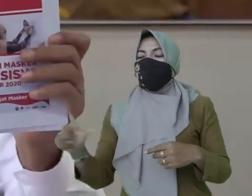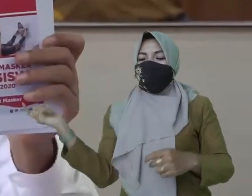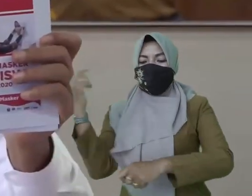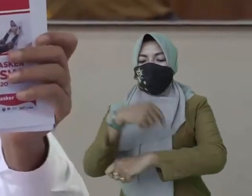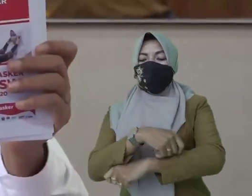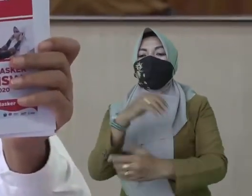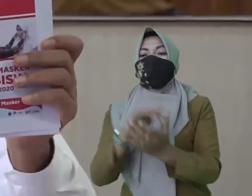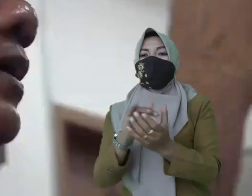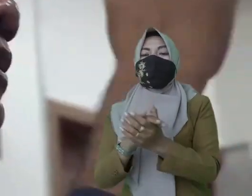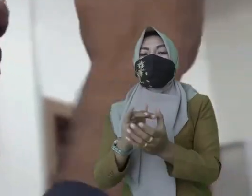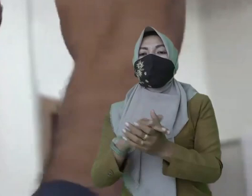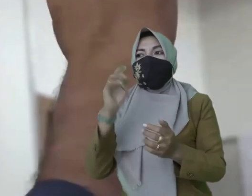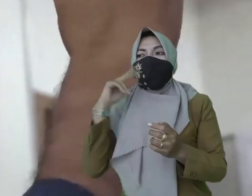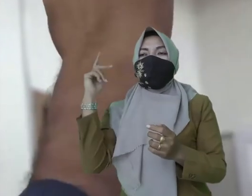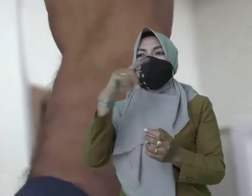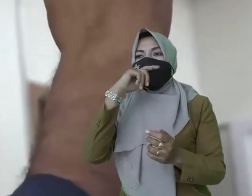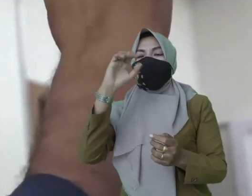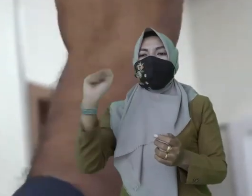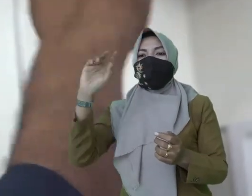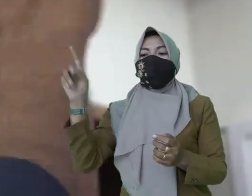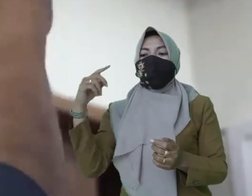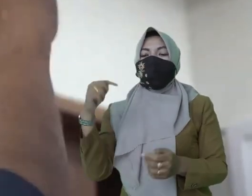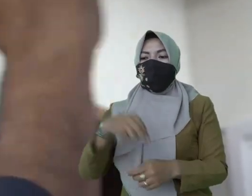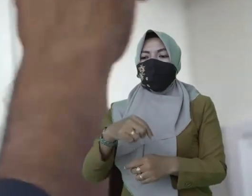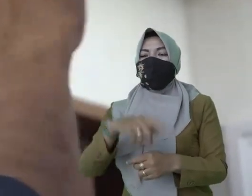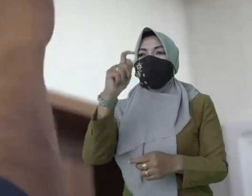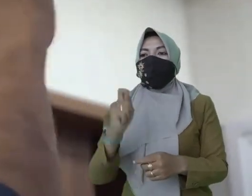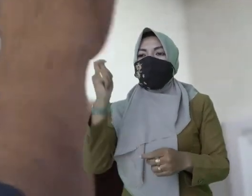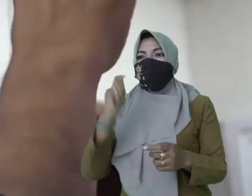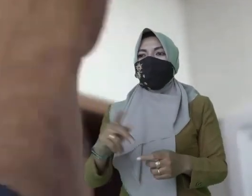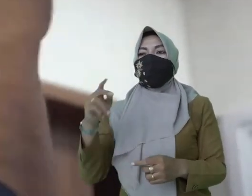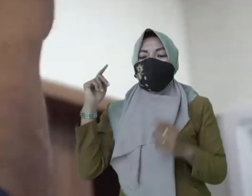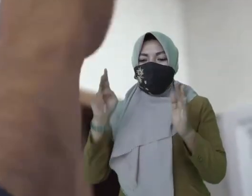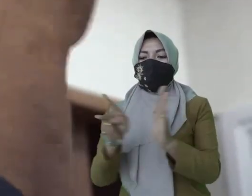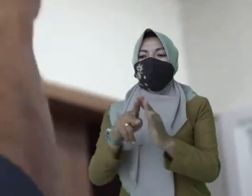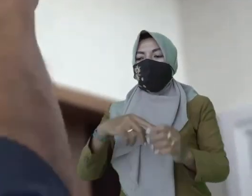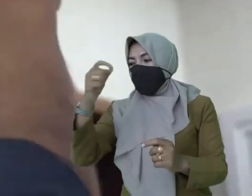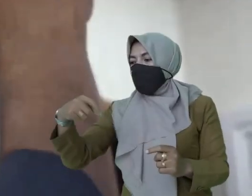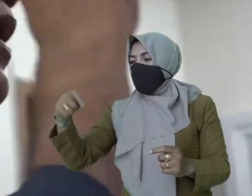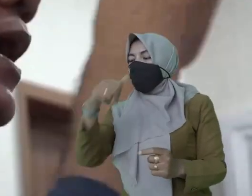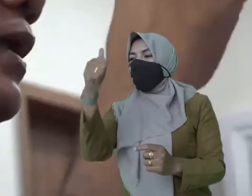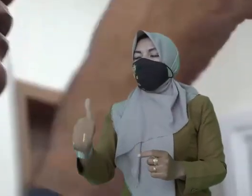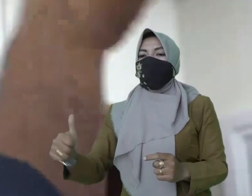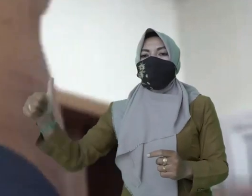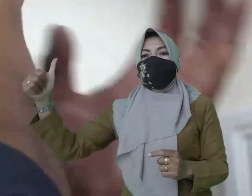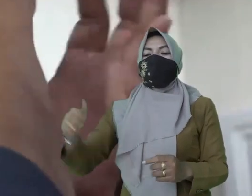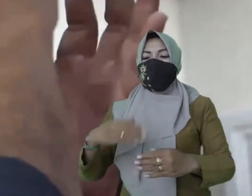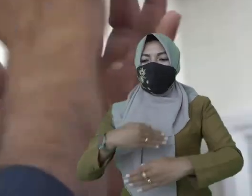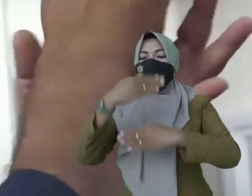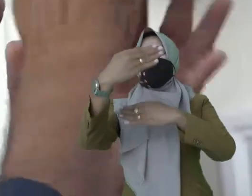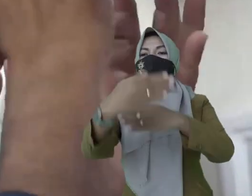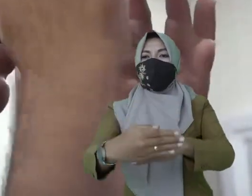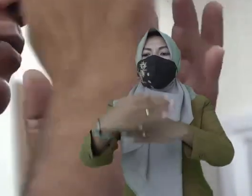Nah, inilah setiap sekolah yang disampaikan Pak Sekda tadi, ini adalah role model. Tujuannya adalah pembelajaran.